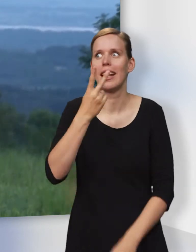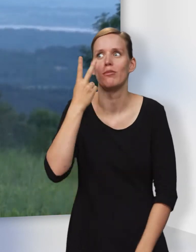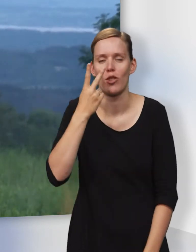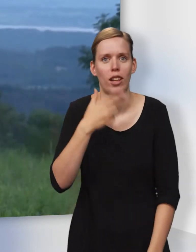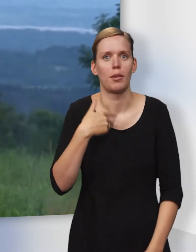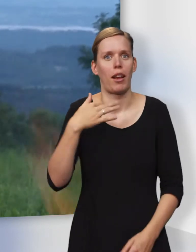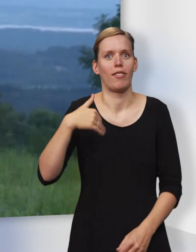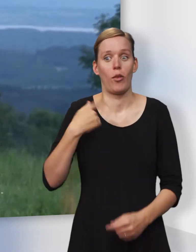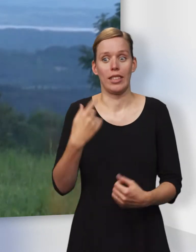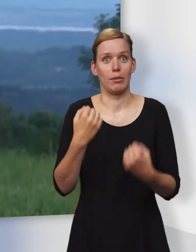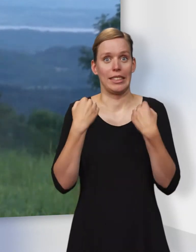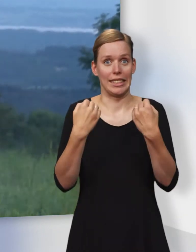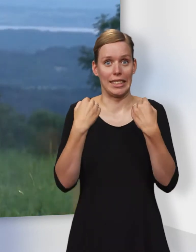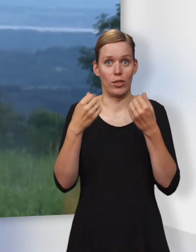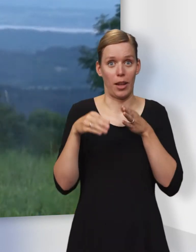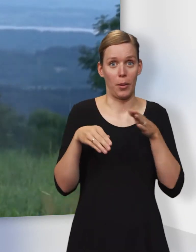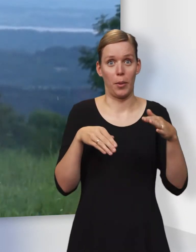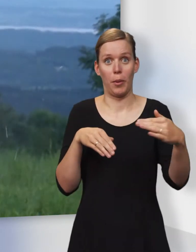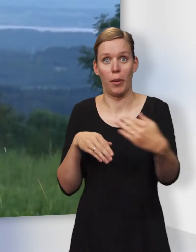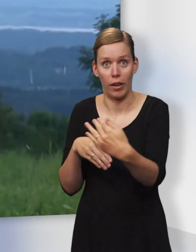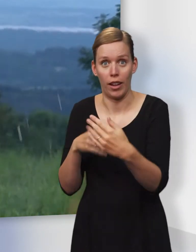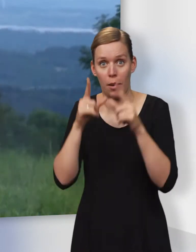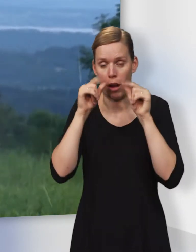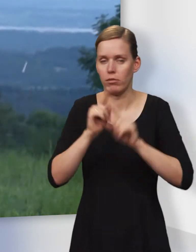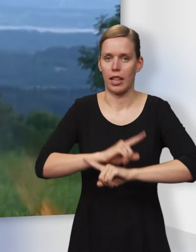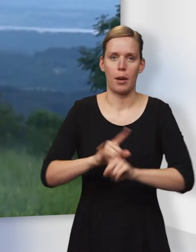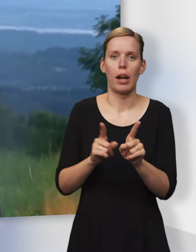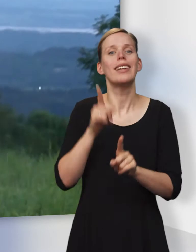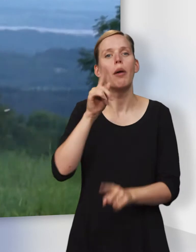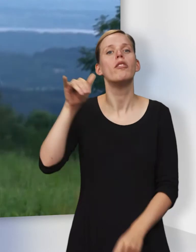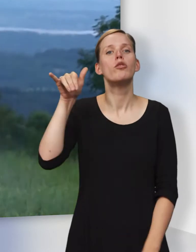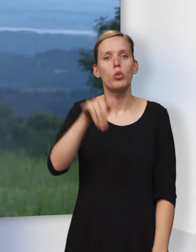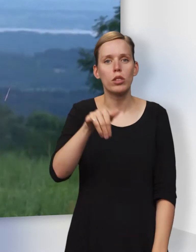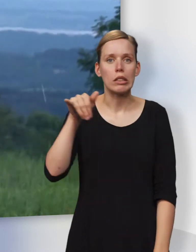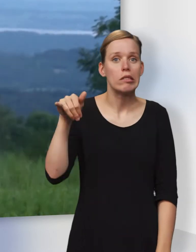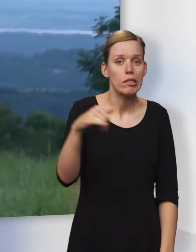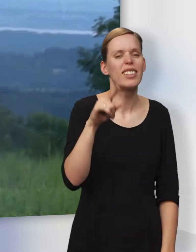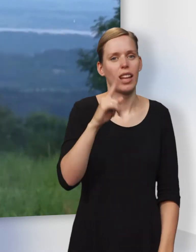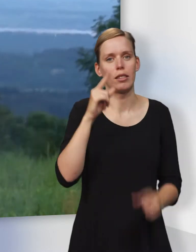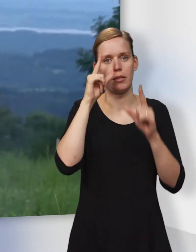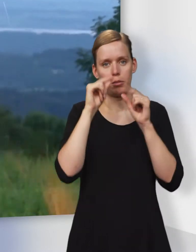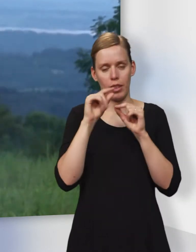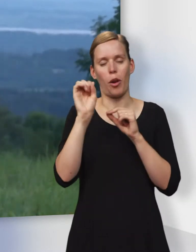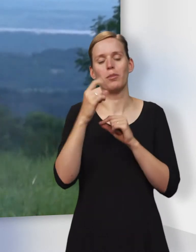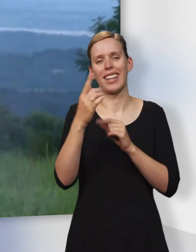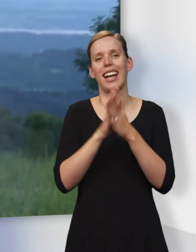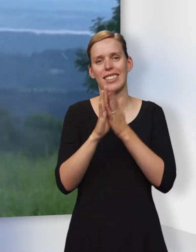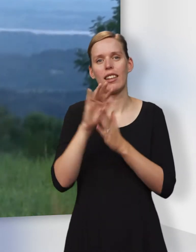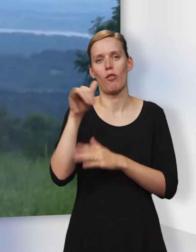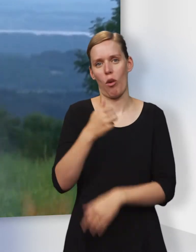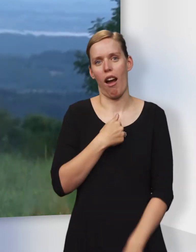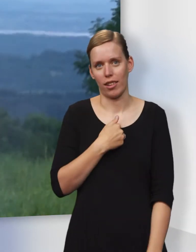scharfen Kurven nur dann die Augen, wenn sie im Flugzeug sitzt. Sie hat Flugangst, so hat es meine